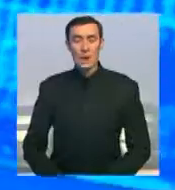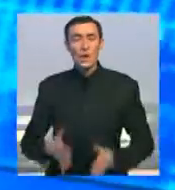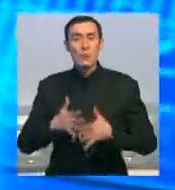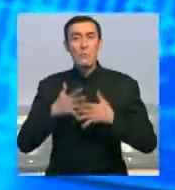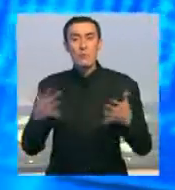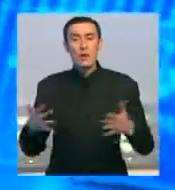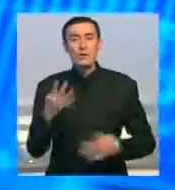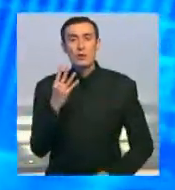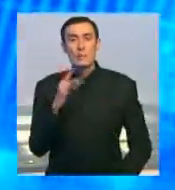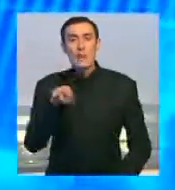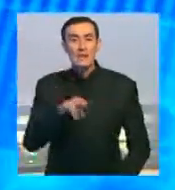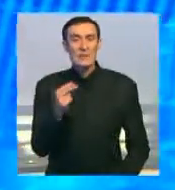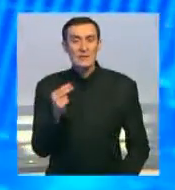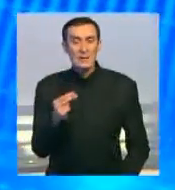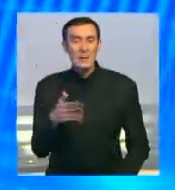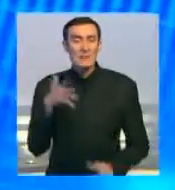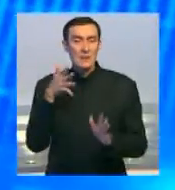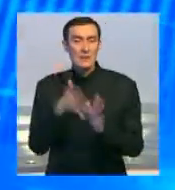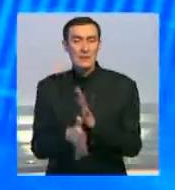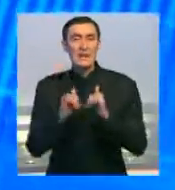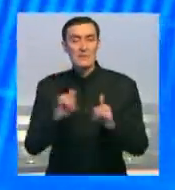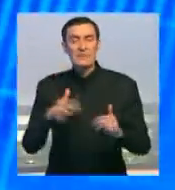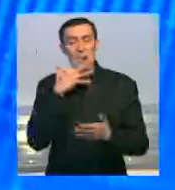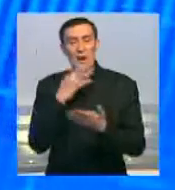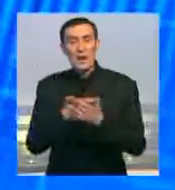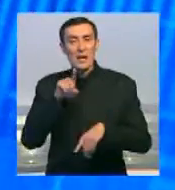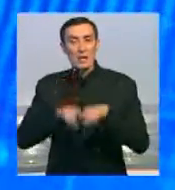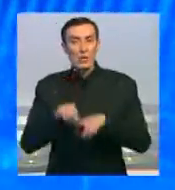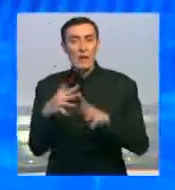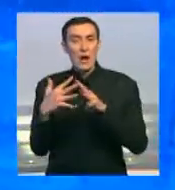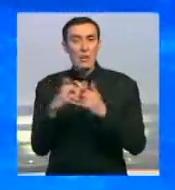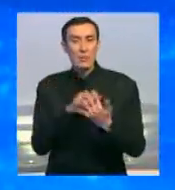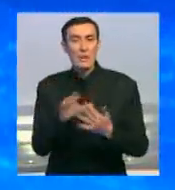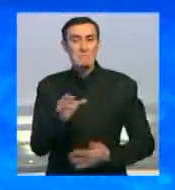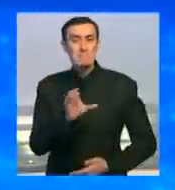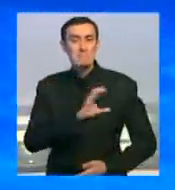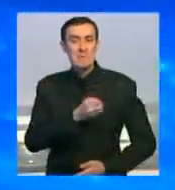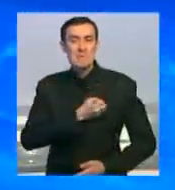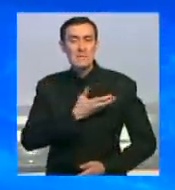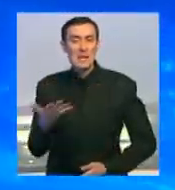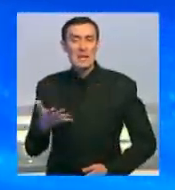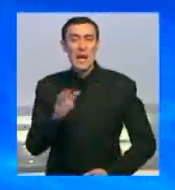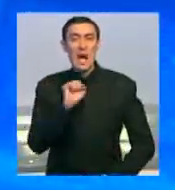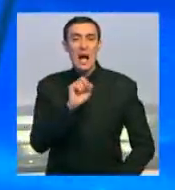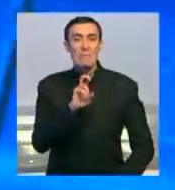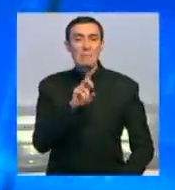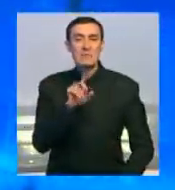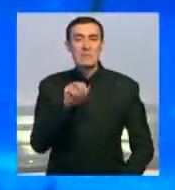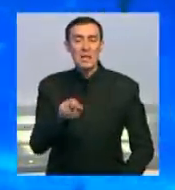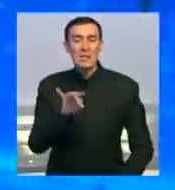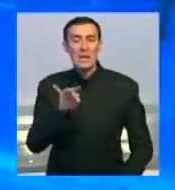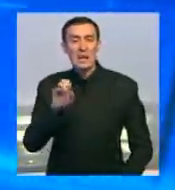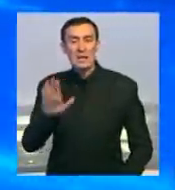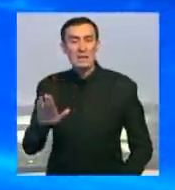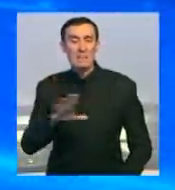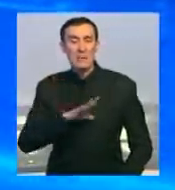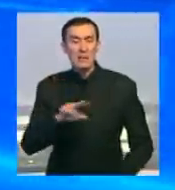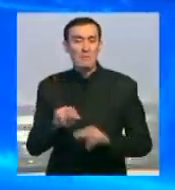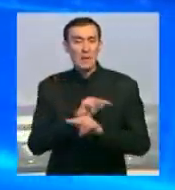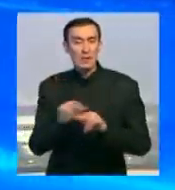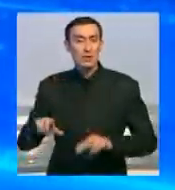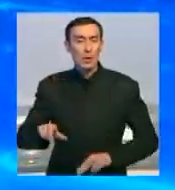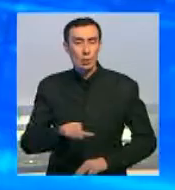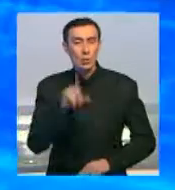Более 4 миллиардов тенге потратил на развитие родного аула меценат из Приоралья Абзал Ералиев. За несколько лет он привел в порядок дороги,